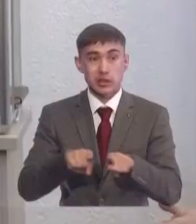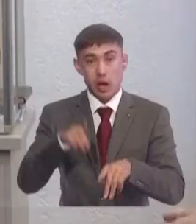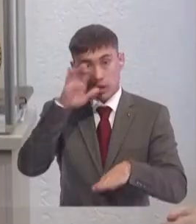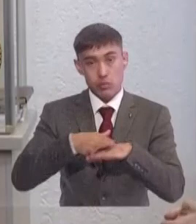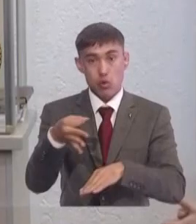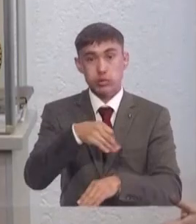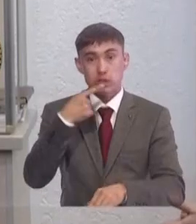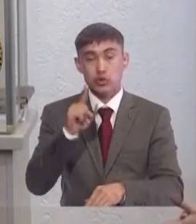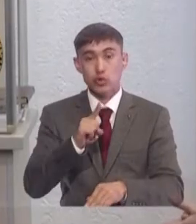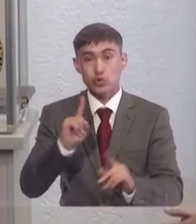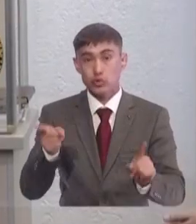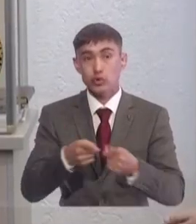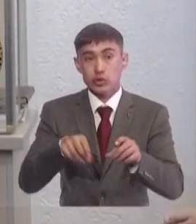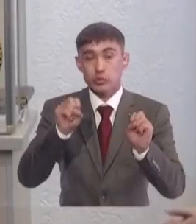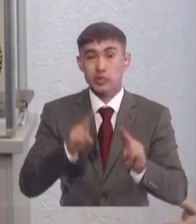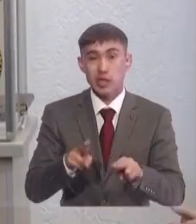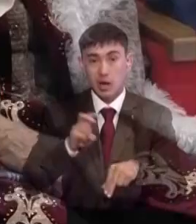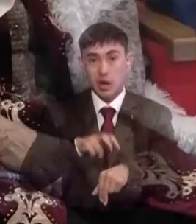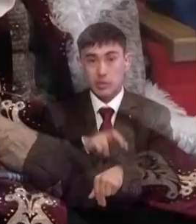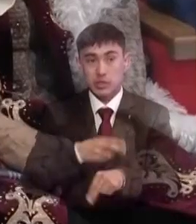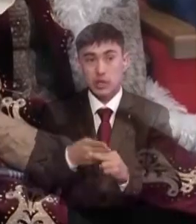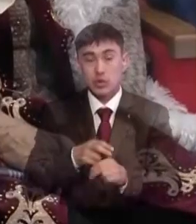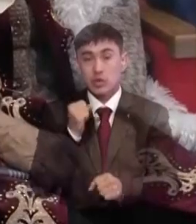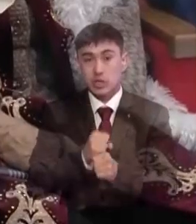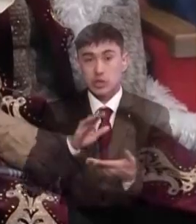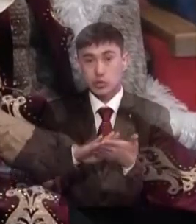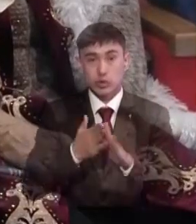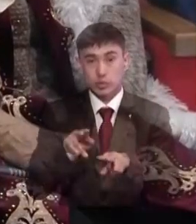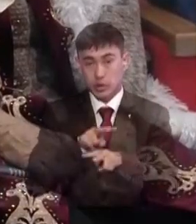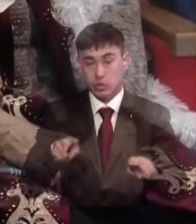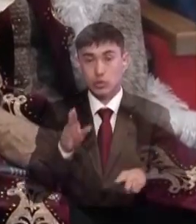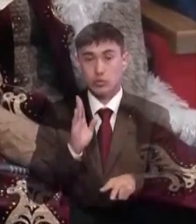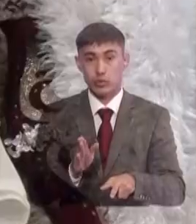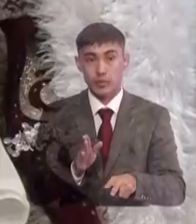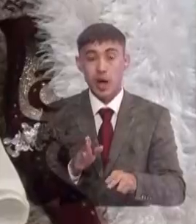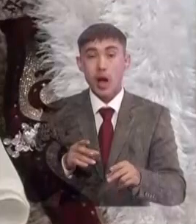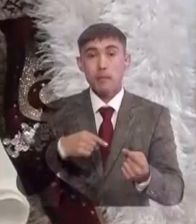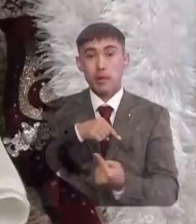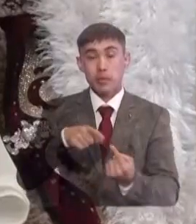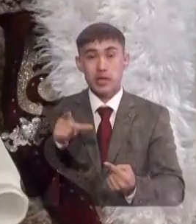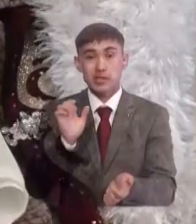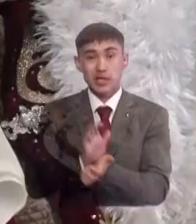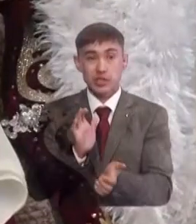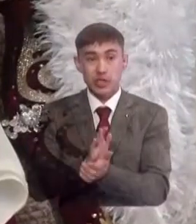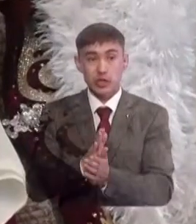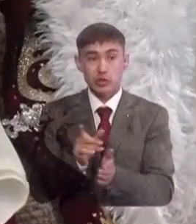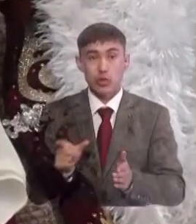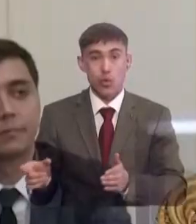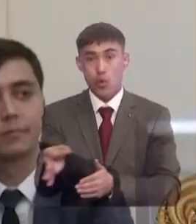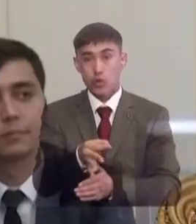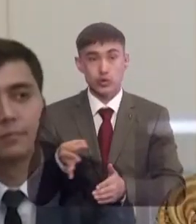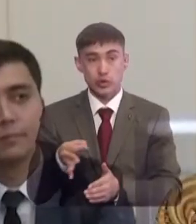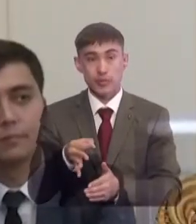аким области сказал, что создана специальная комиссия, которая держит ситуацию под контролем. А предприниматели, загрязняющие озеро